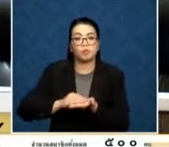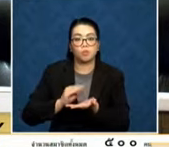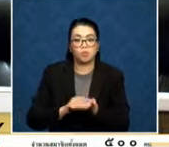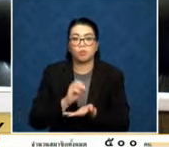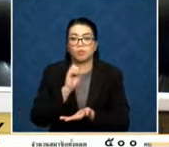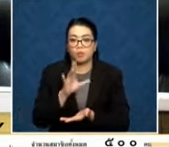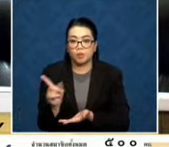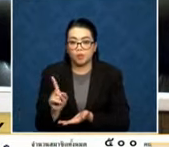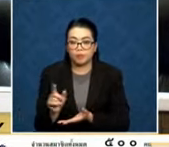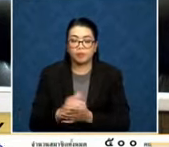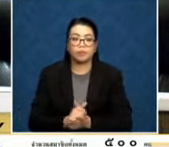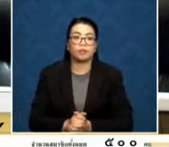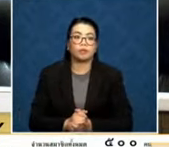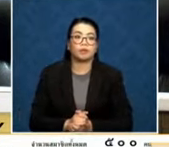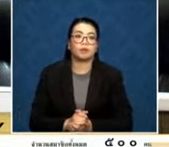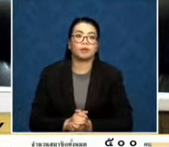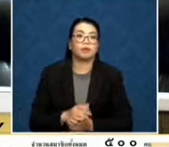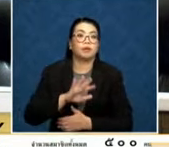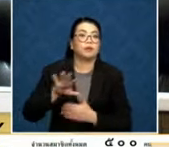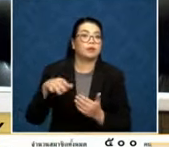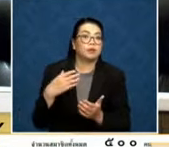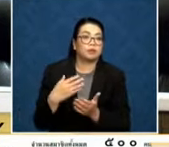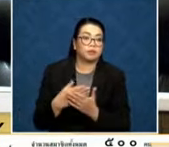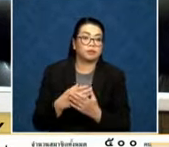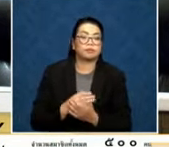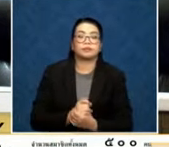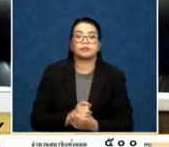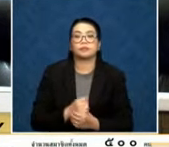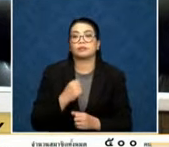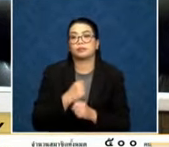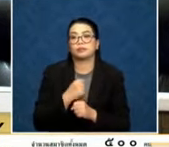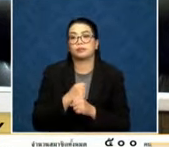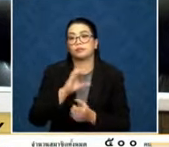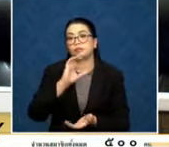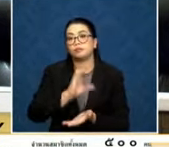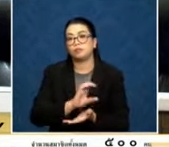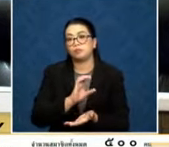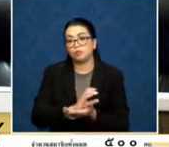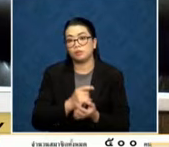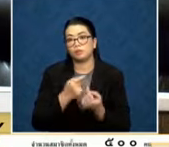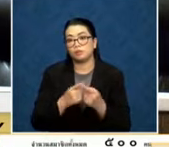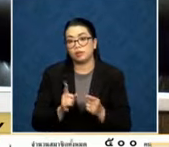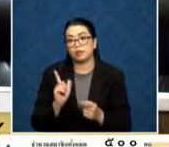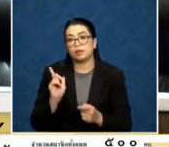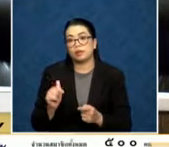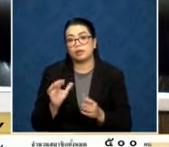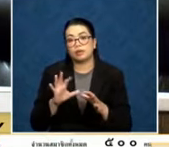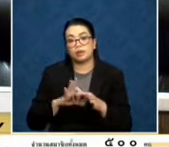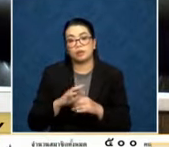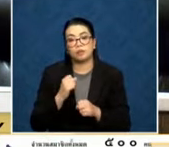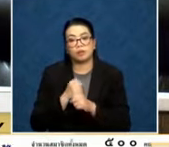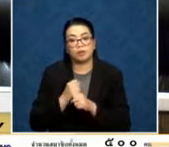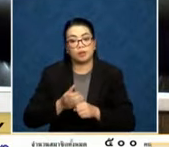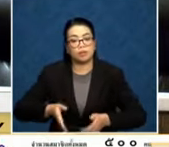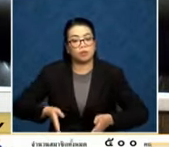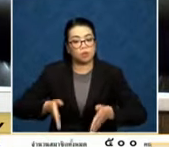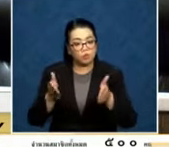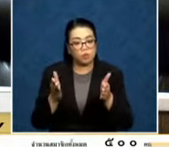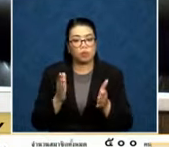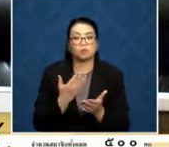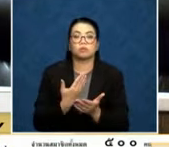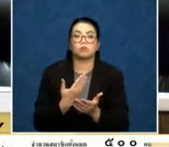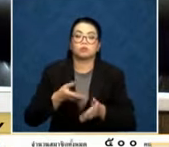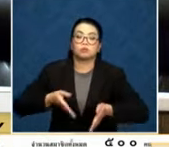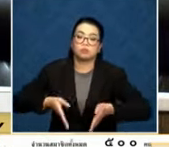อิงนะครับว่าการที่เรานะครับทำงบประมาณแต่เราเน้นเรื่องการทำถนนเสียเป็น